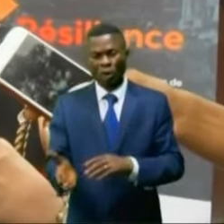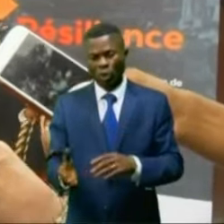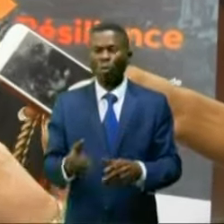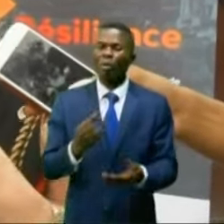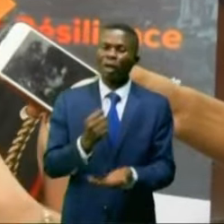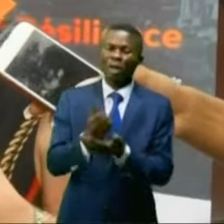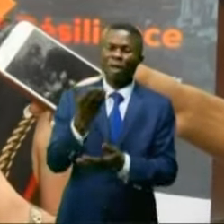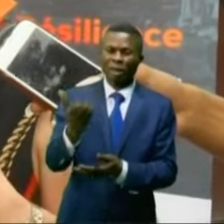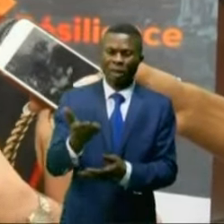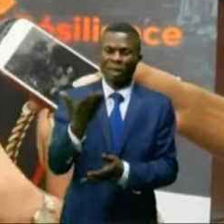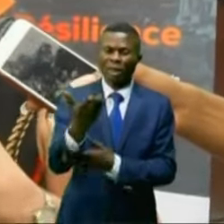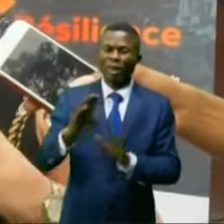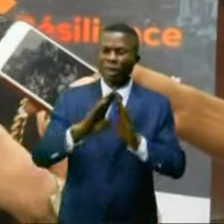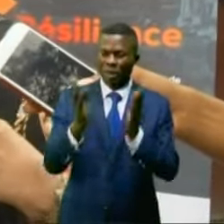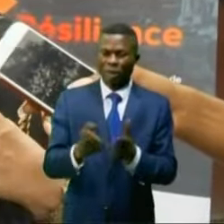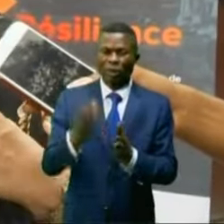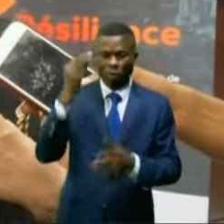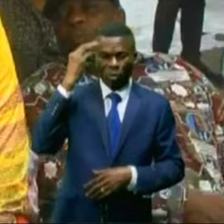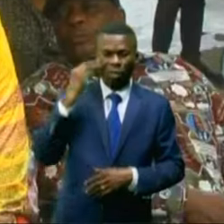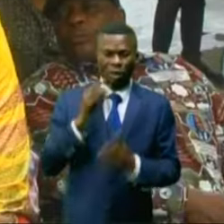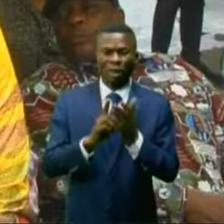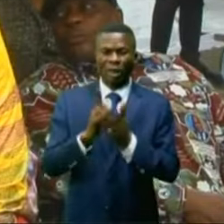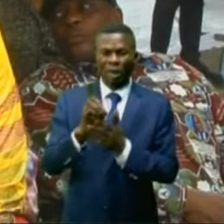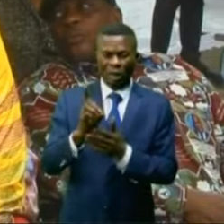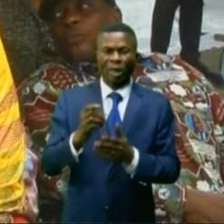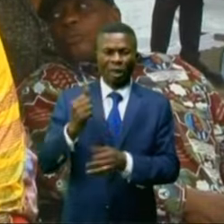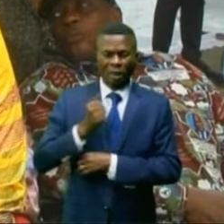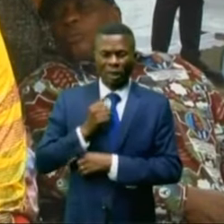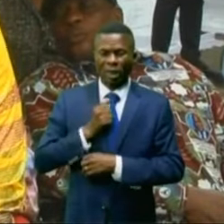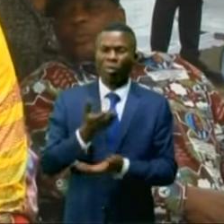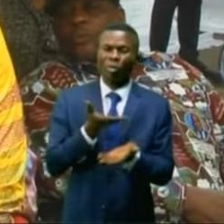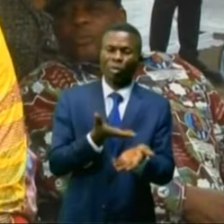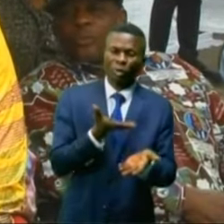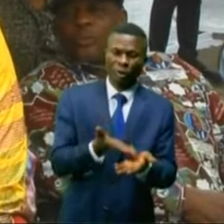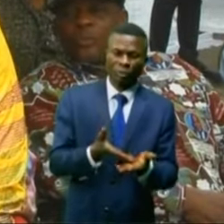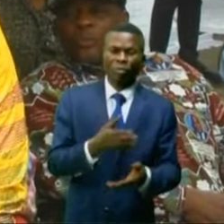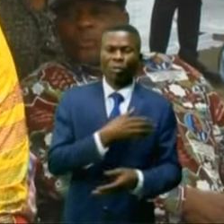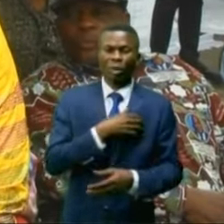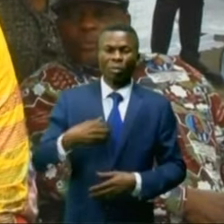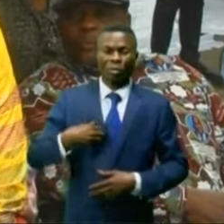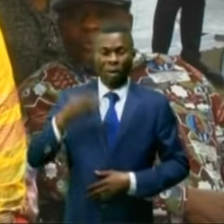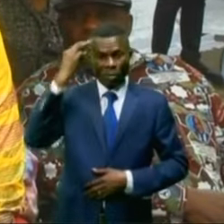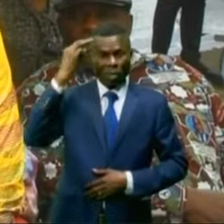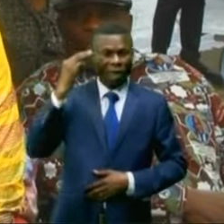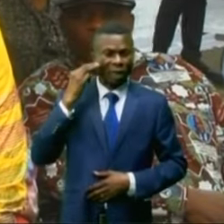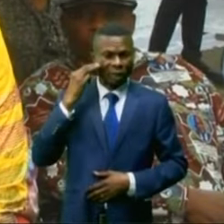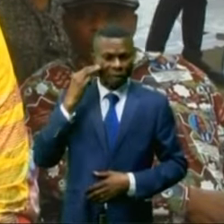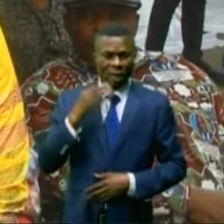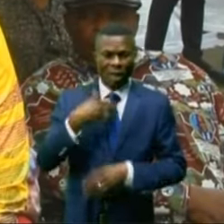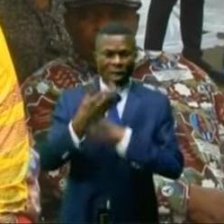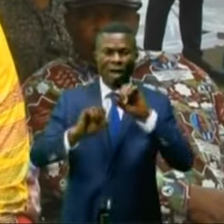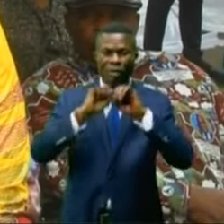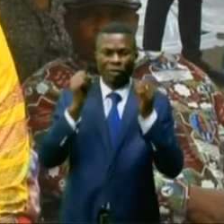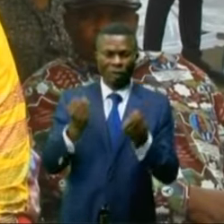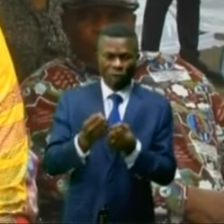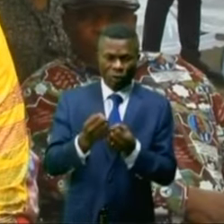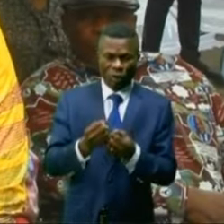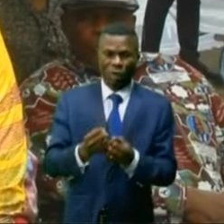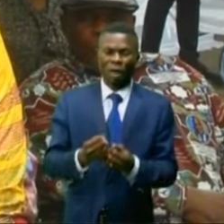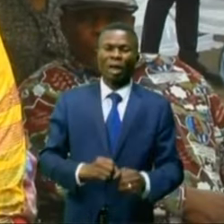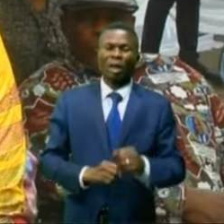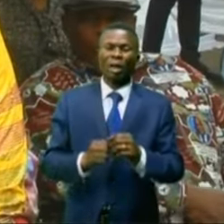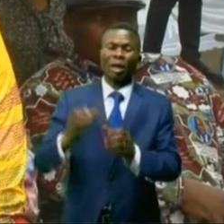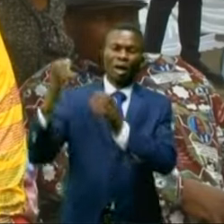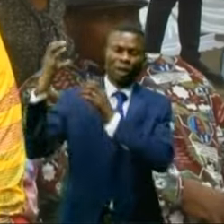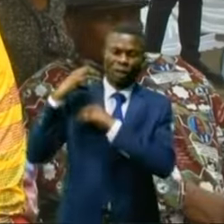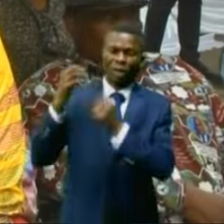dans la politique féministe d'aide au développement canadien. De son côté, Irène Essambo Diatta, ministre des Affaires sociales et personne vivant avec